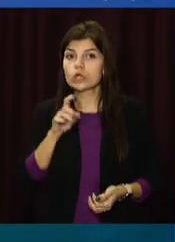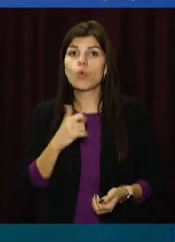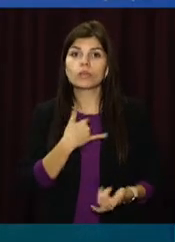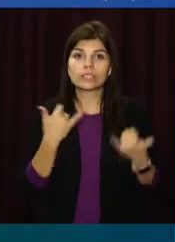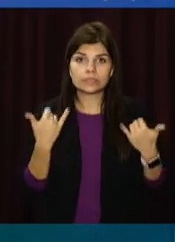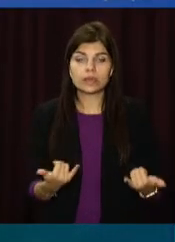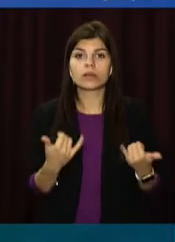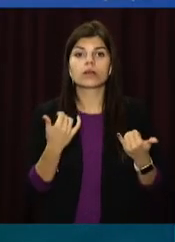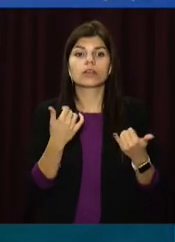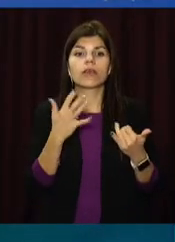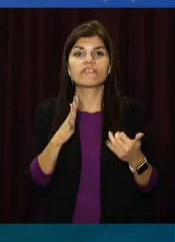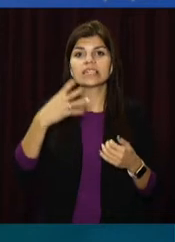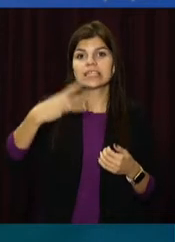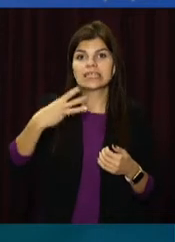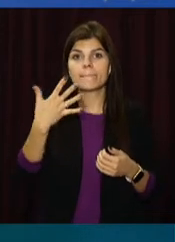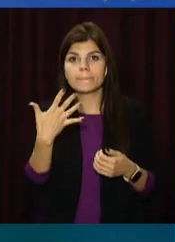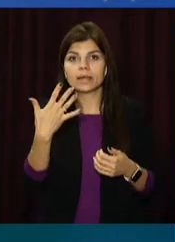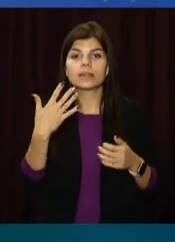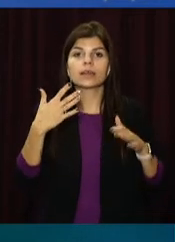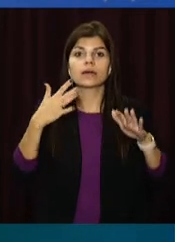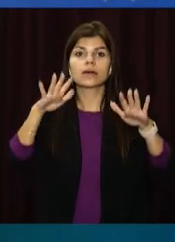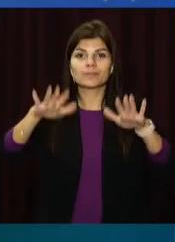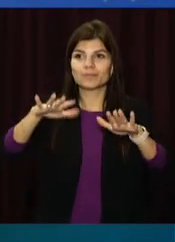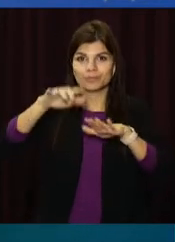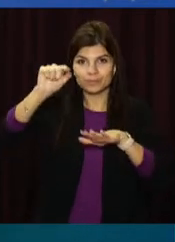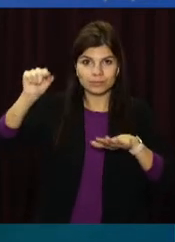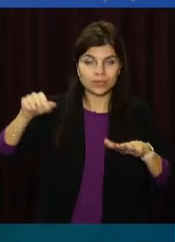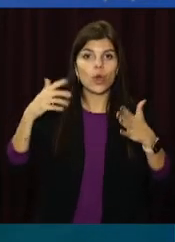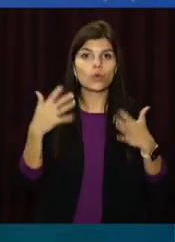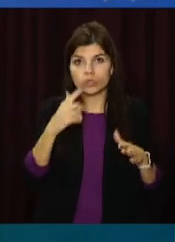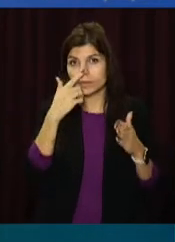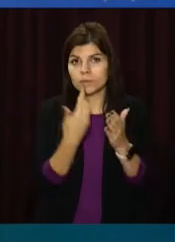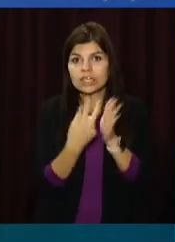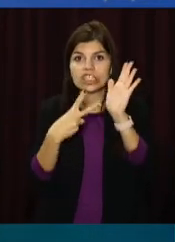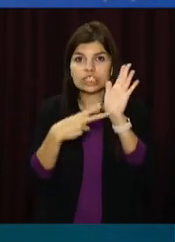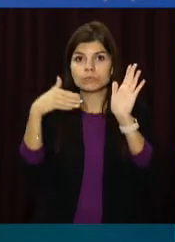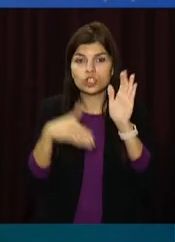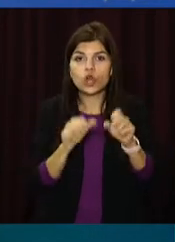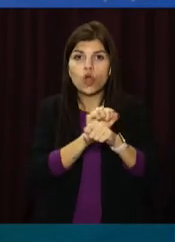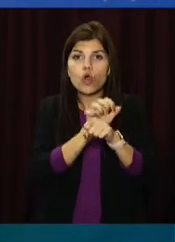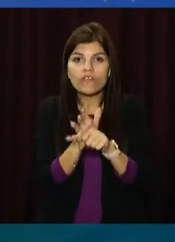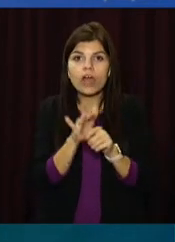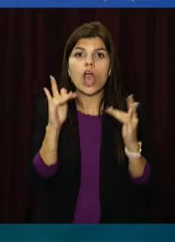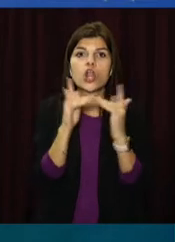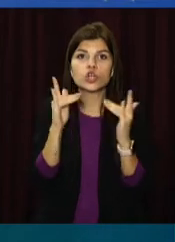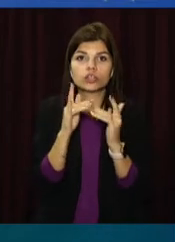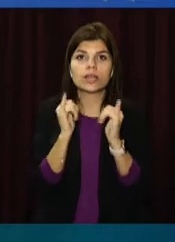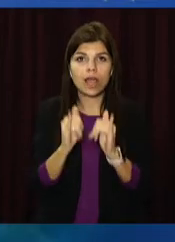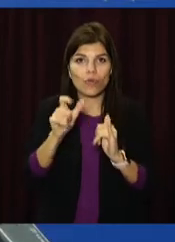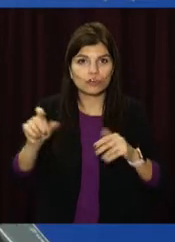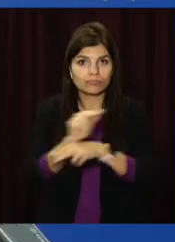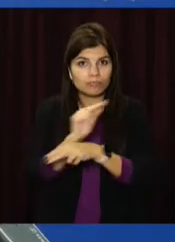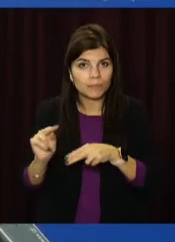зараз розгорнуто в 35 закладах уже майже 7 тисяч ковідних ліжок. І